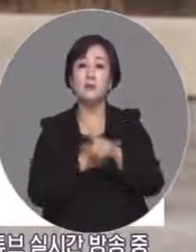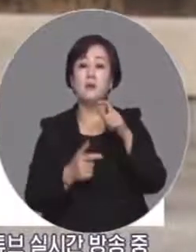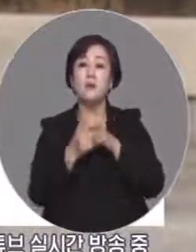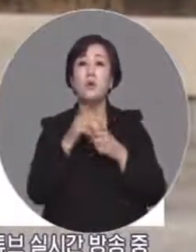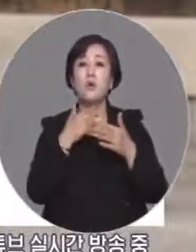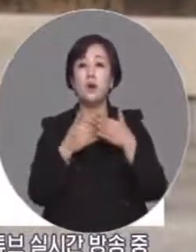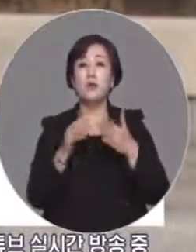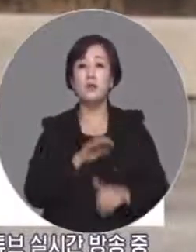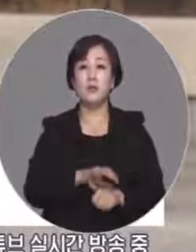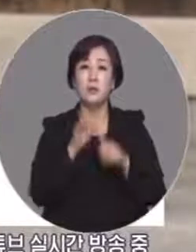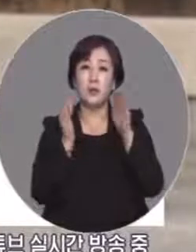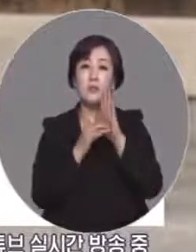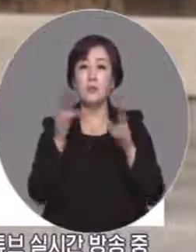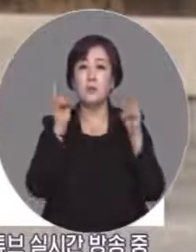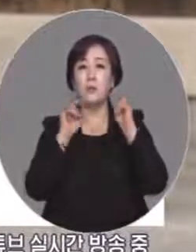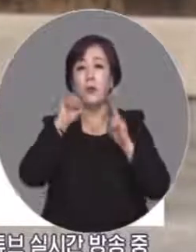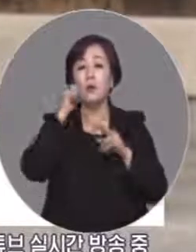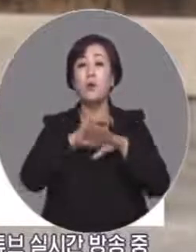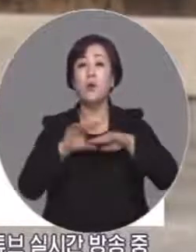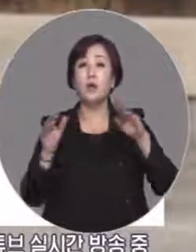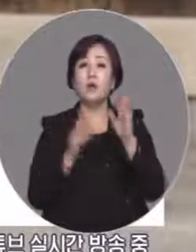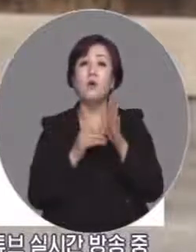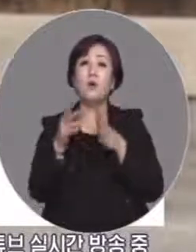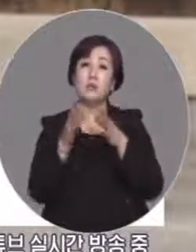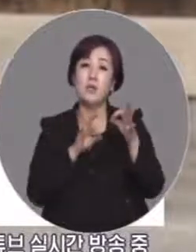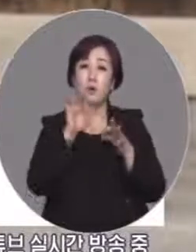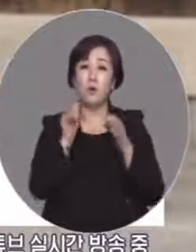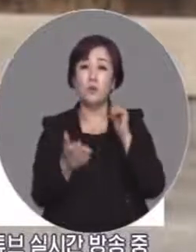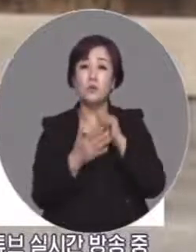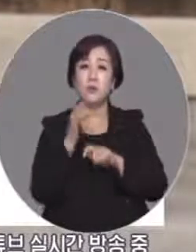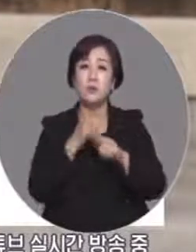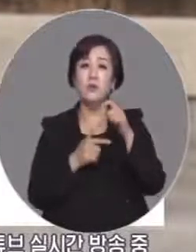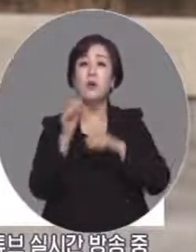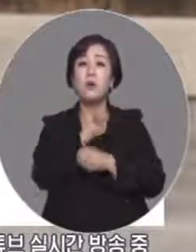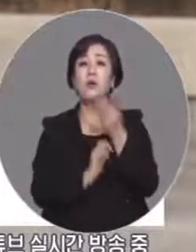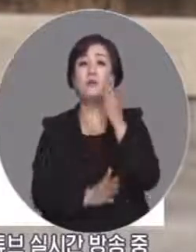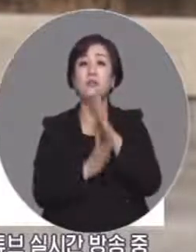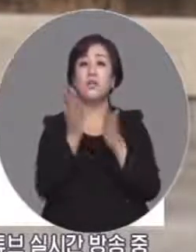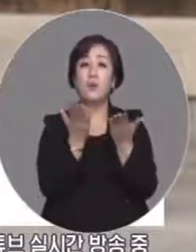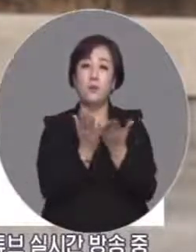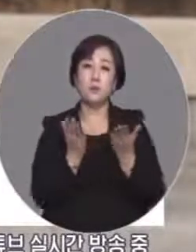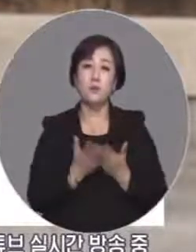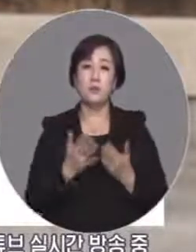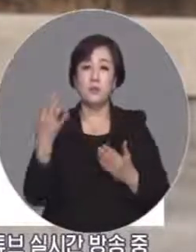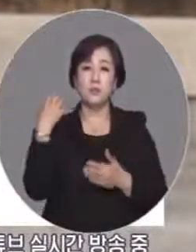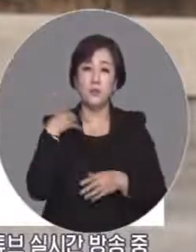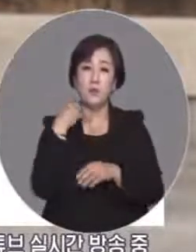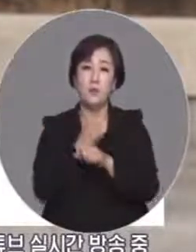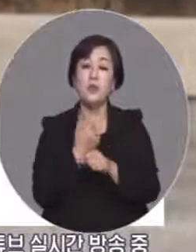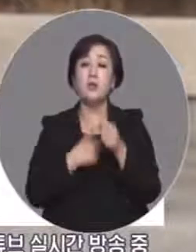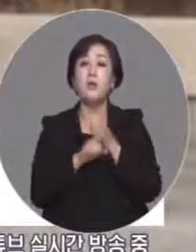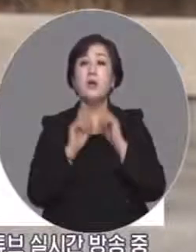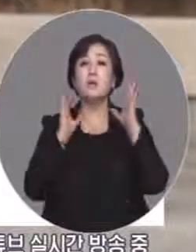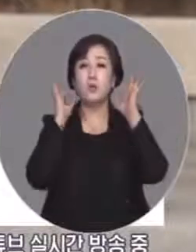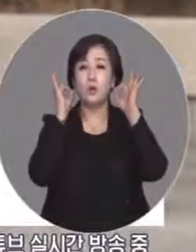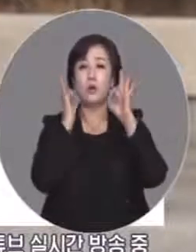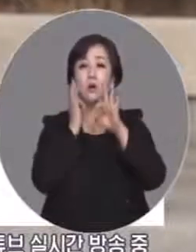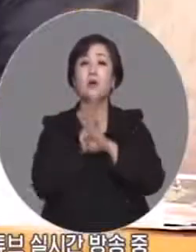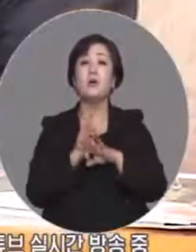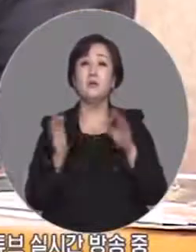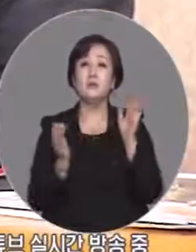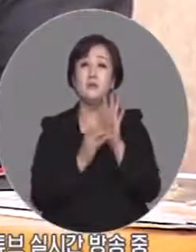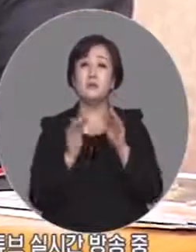기업의 어려움도 해결하고 울산 상위도 광역시 위상에 맞는 역할을 할수 있도록 최선을